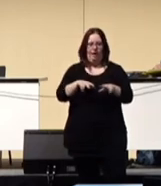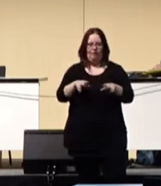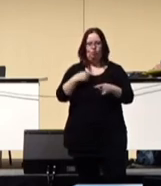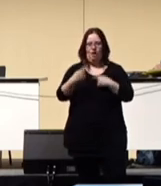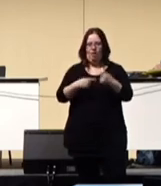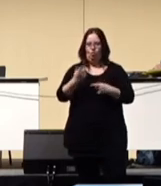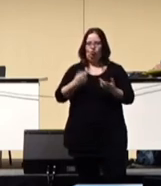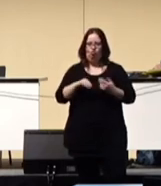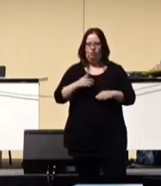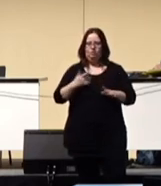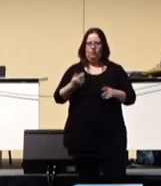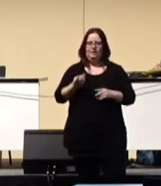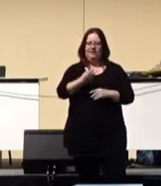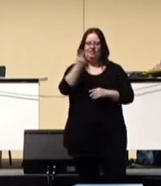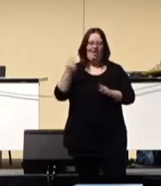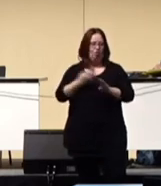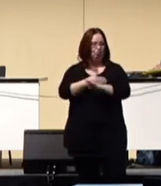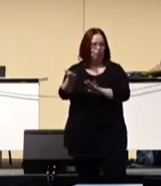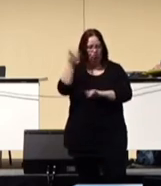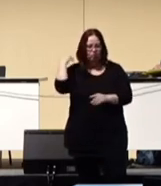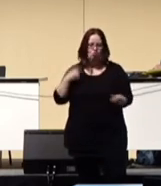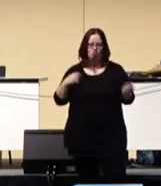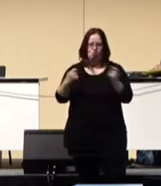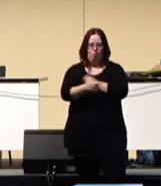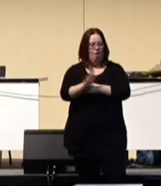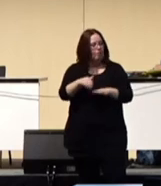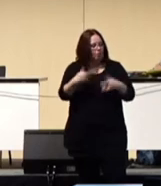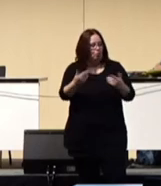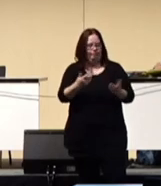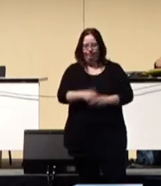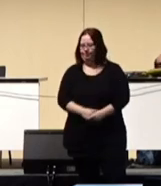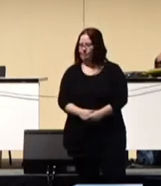Handlung ungefähr 2 Jahre zu spät, aber das soll ja gelegentlich vorkommen.